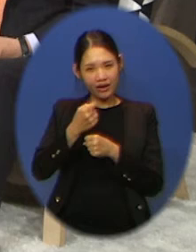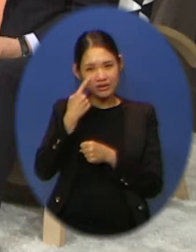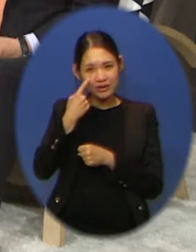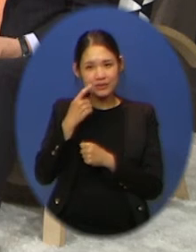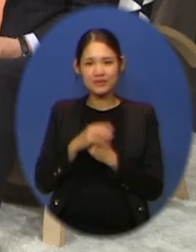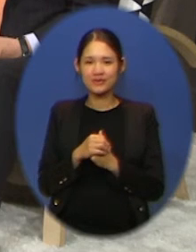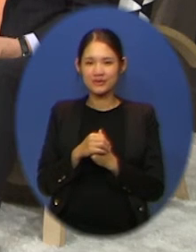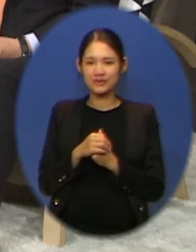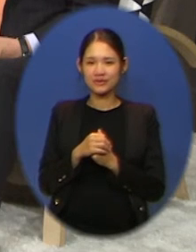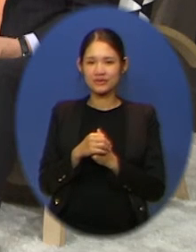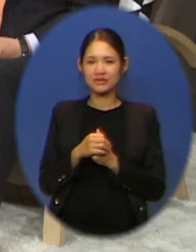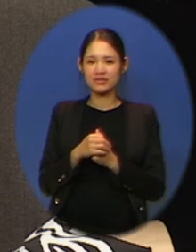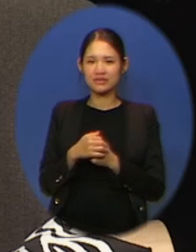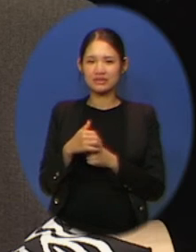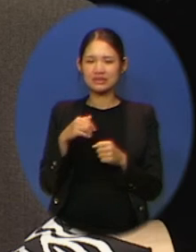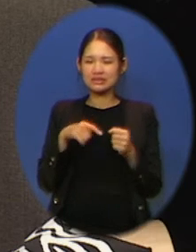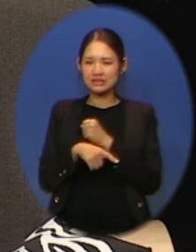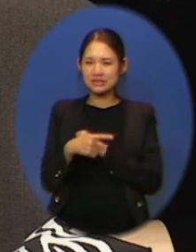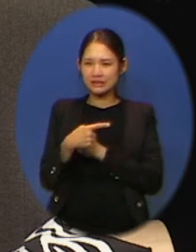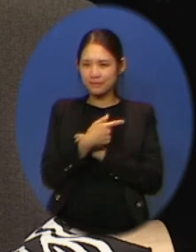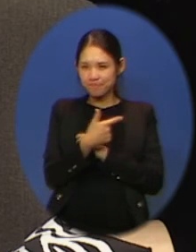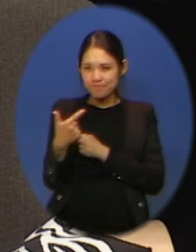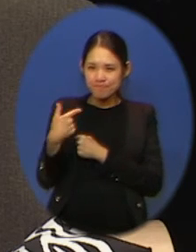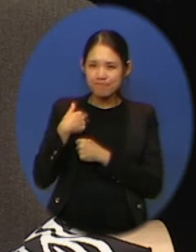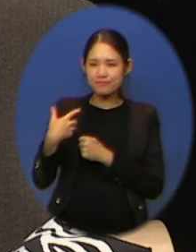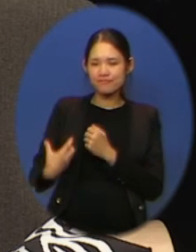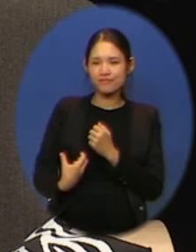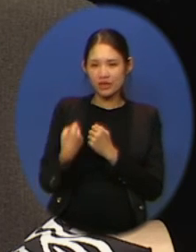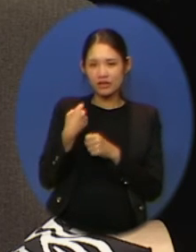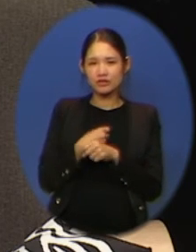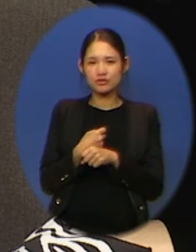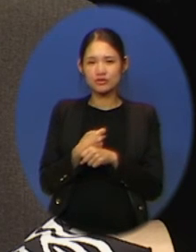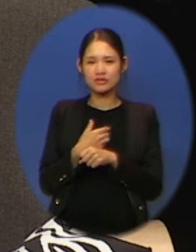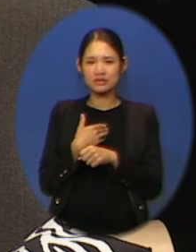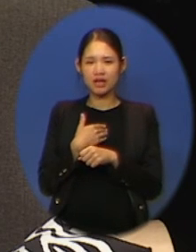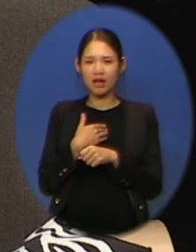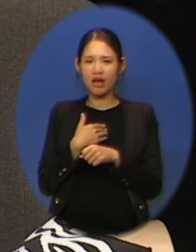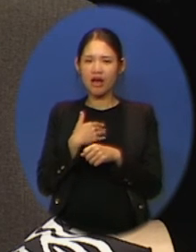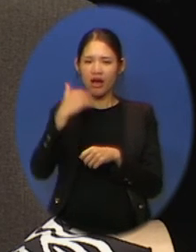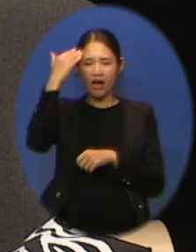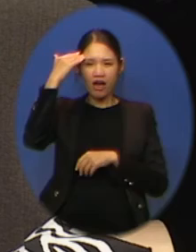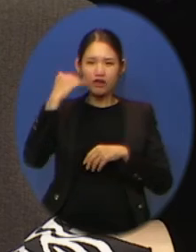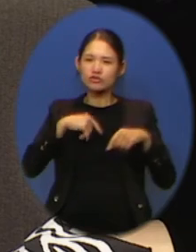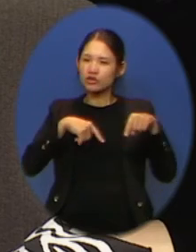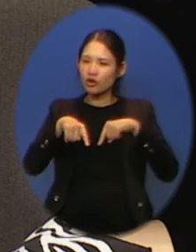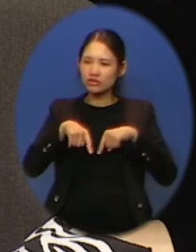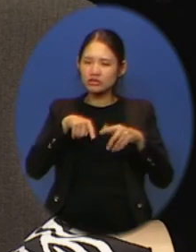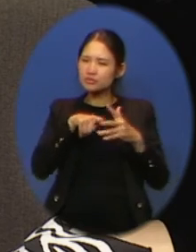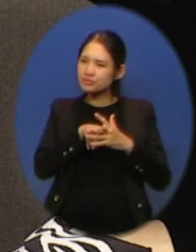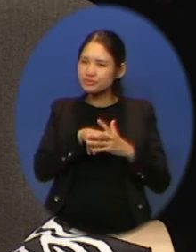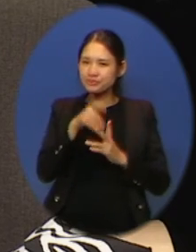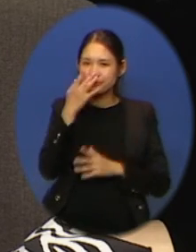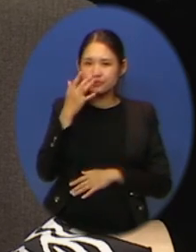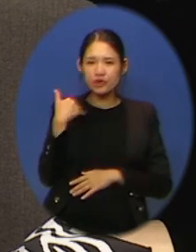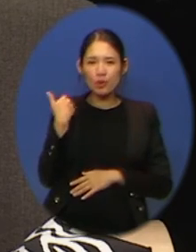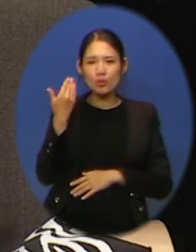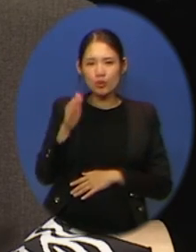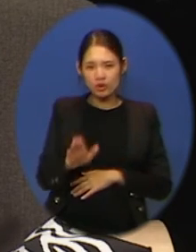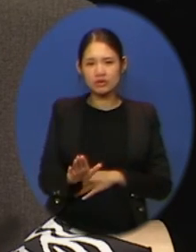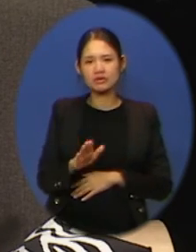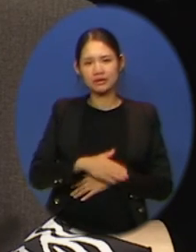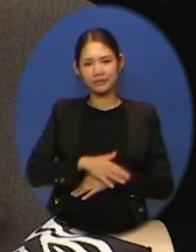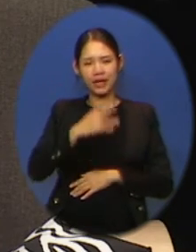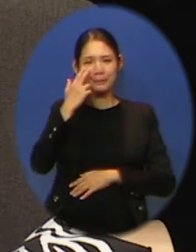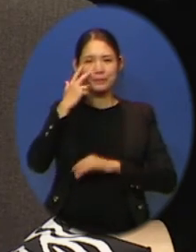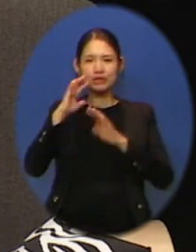좀 큰 뜻을 갖고 예. 제가 아는 게 뭐 있습니까? 한국 정치는 잘 모르지만은 이렇게 볼 때에 미국에서